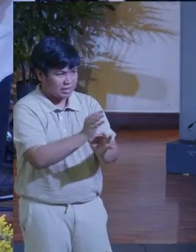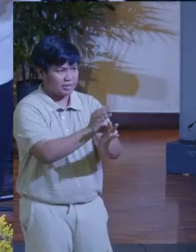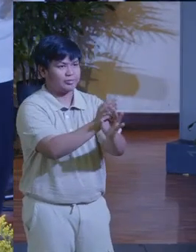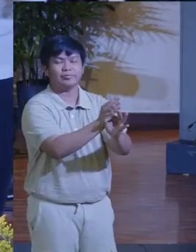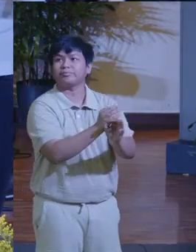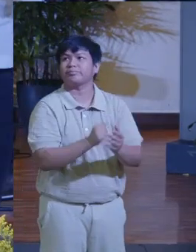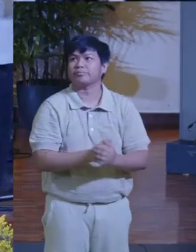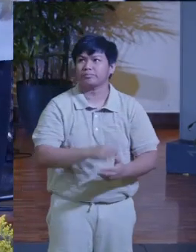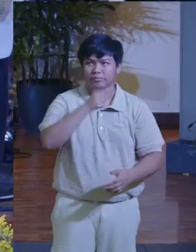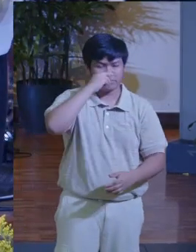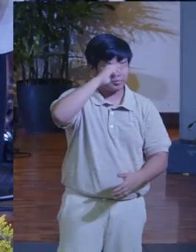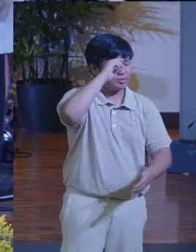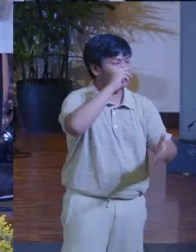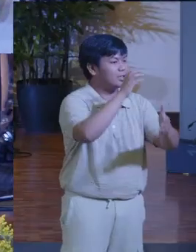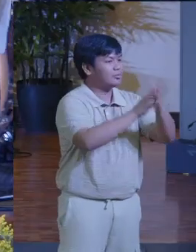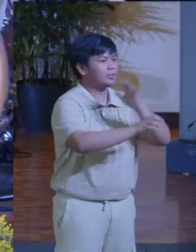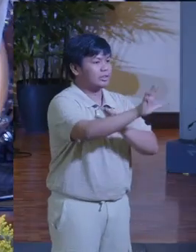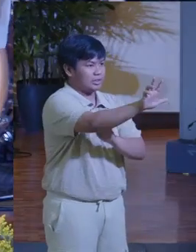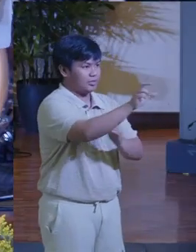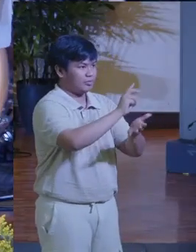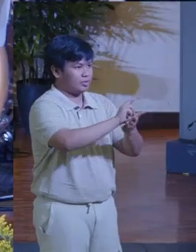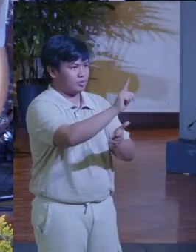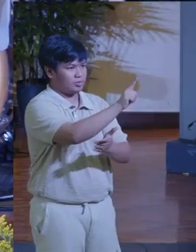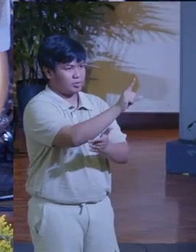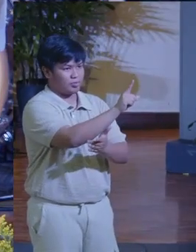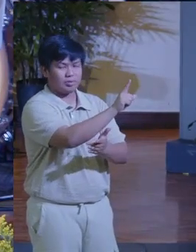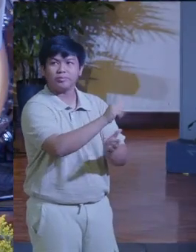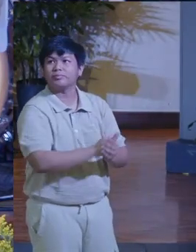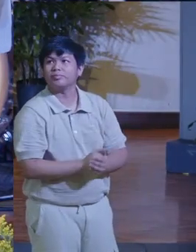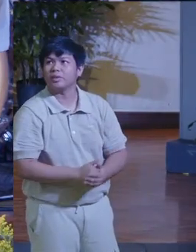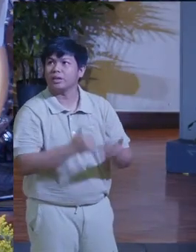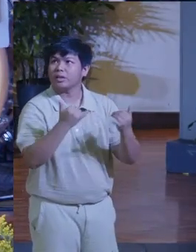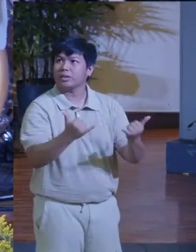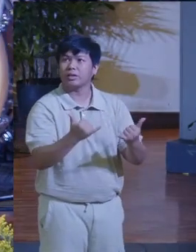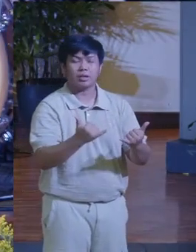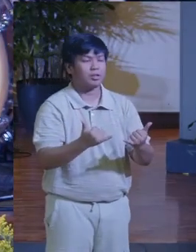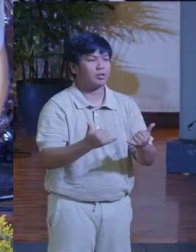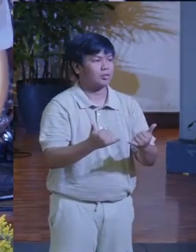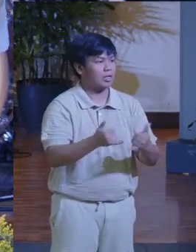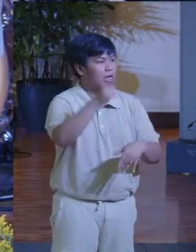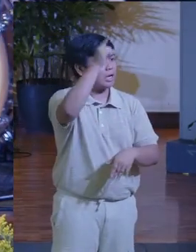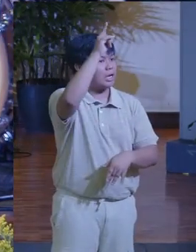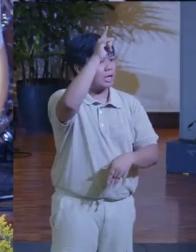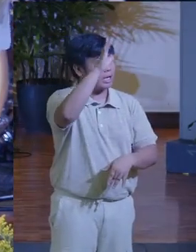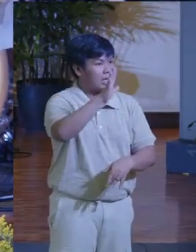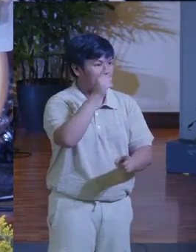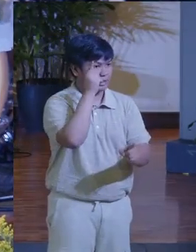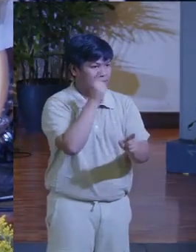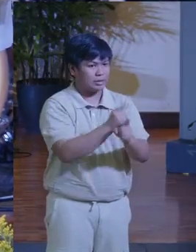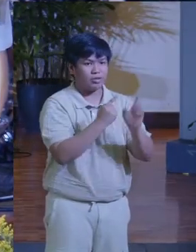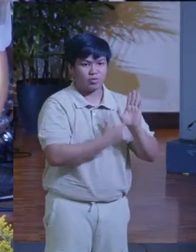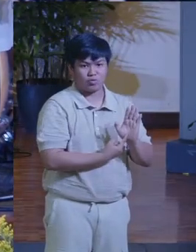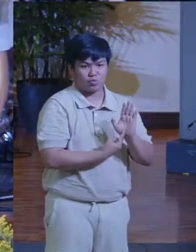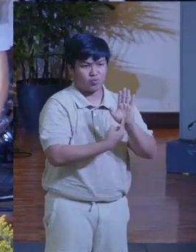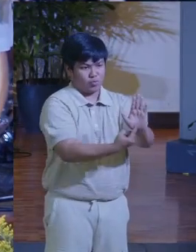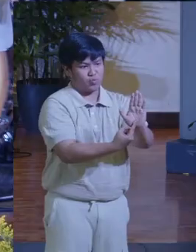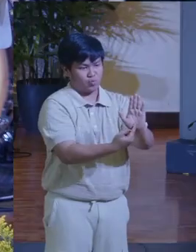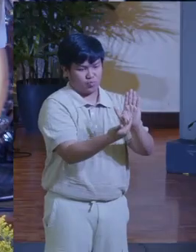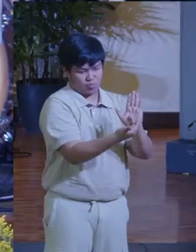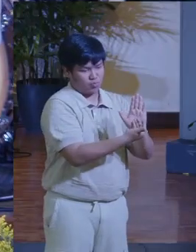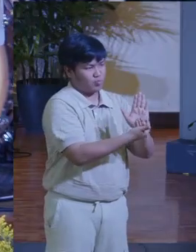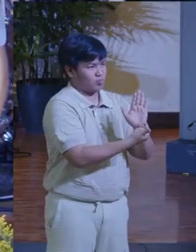Romans 3:21, but now the righteousness of God has been manifested. Siya mismo ang